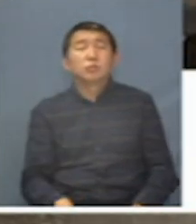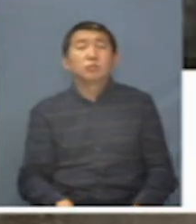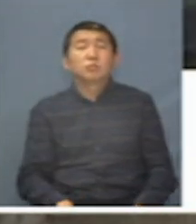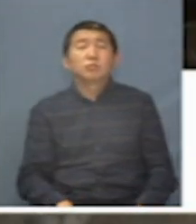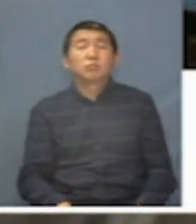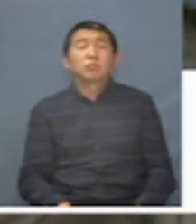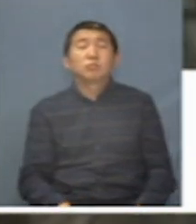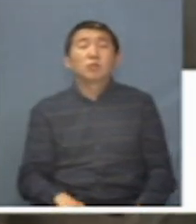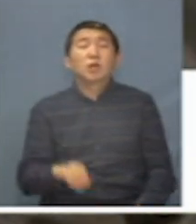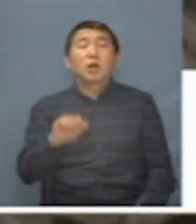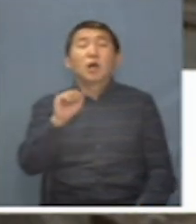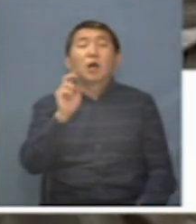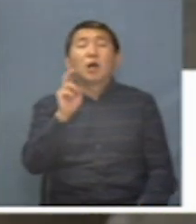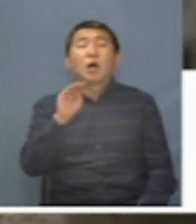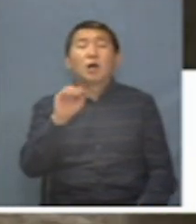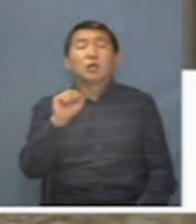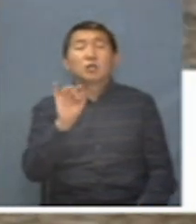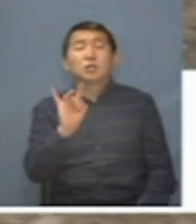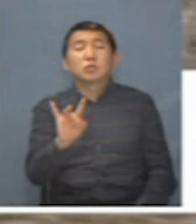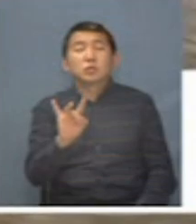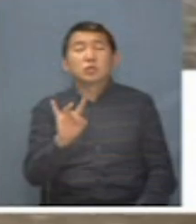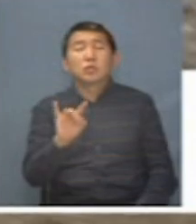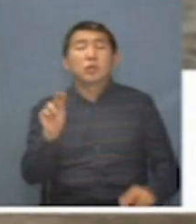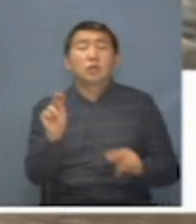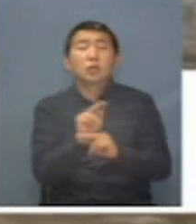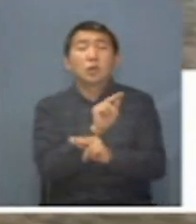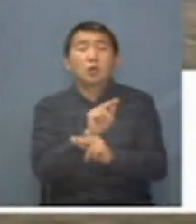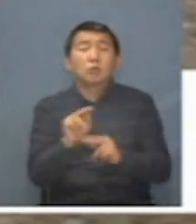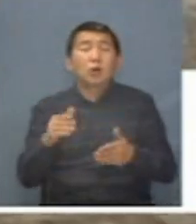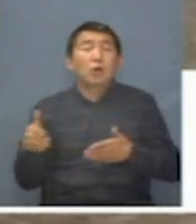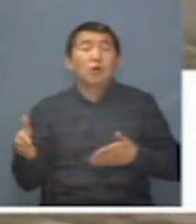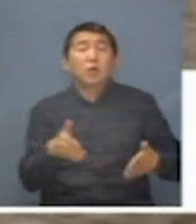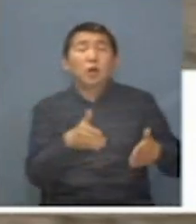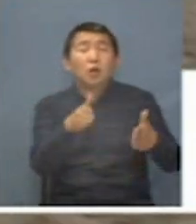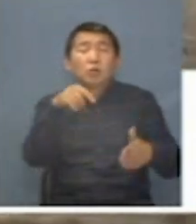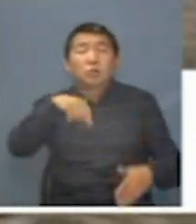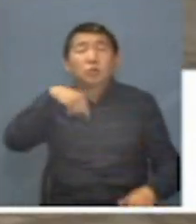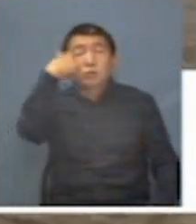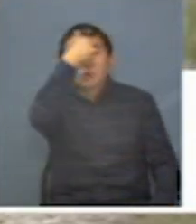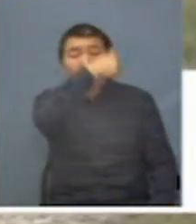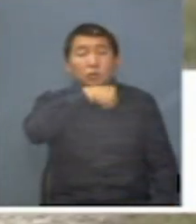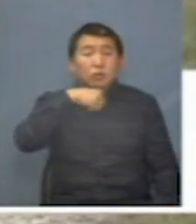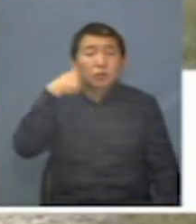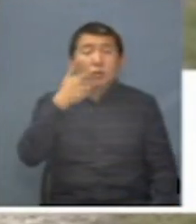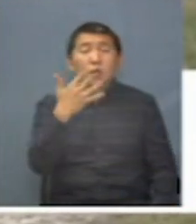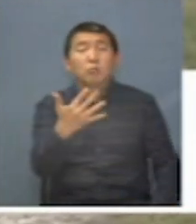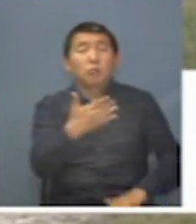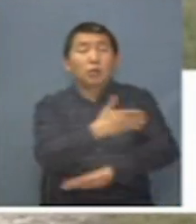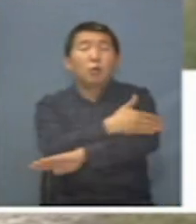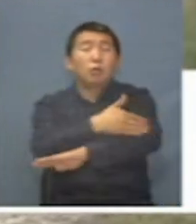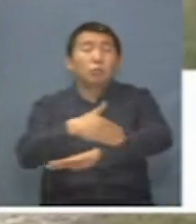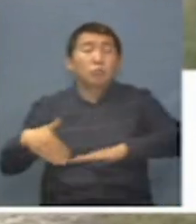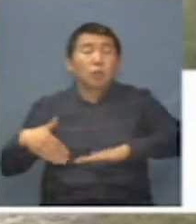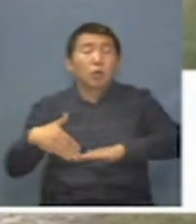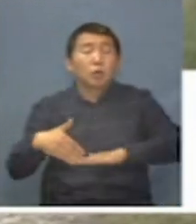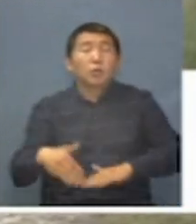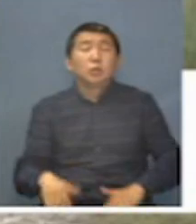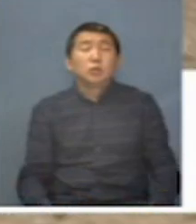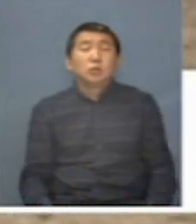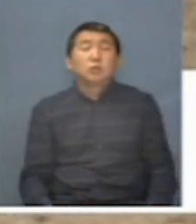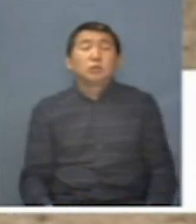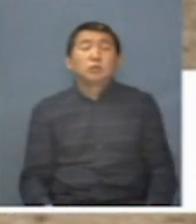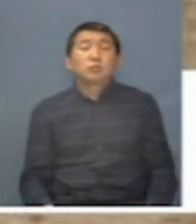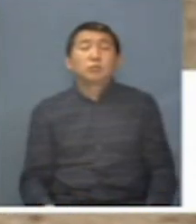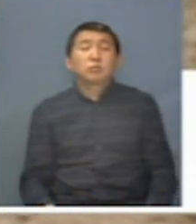В селе Ахжар интенсивно ведут работы по ремонту дорог. В этом году асфальт укладывают на 5 улицах. Местные жители не